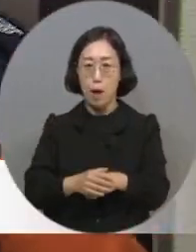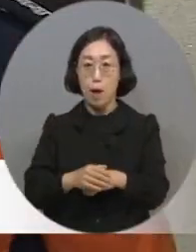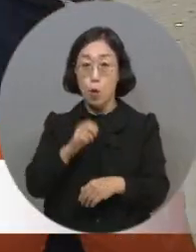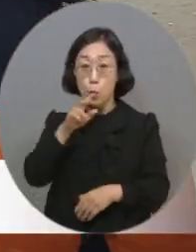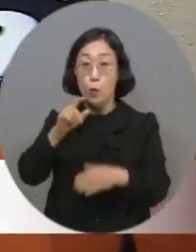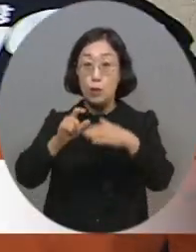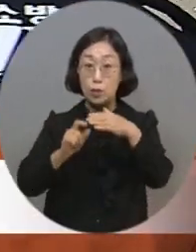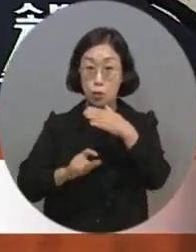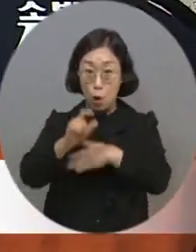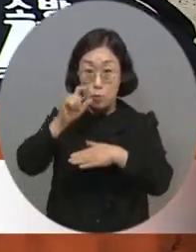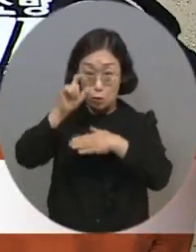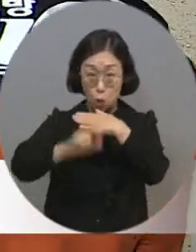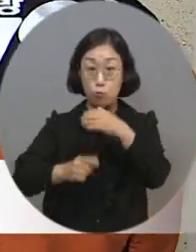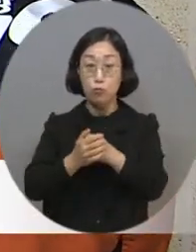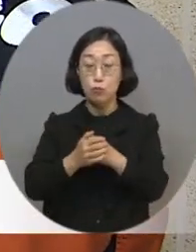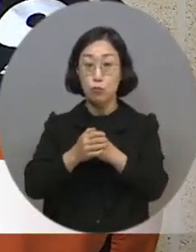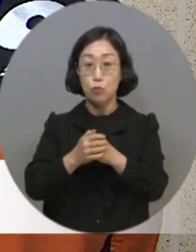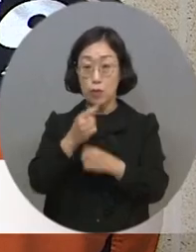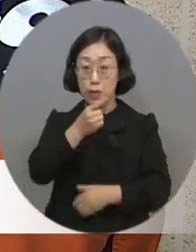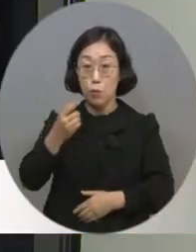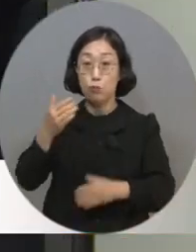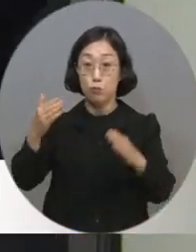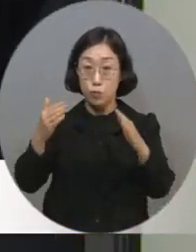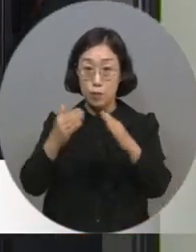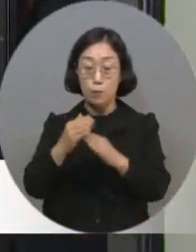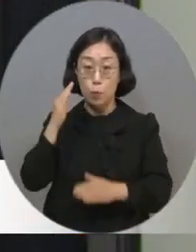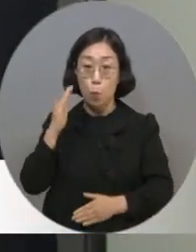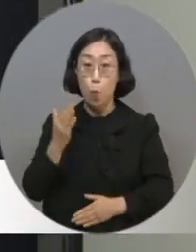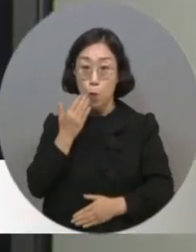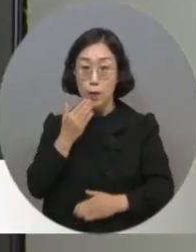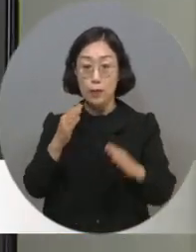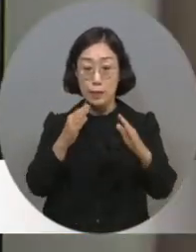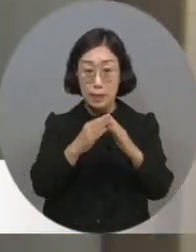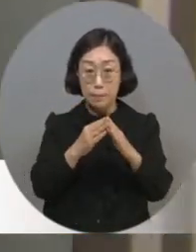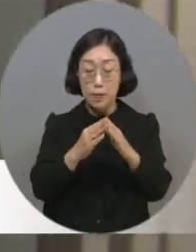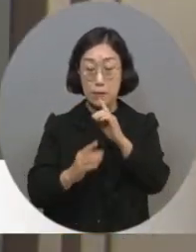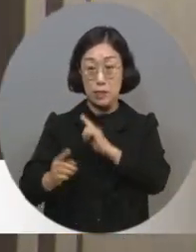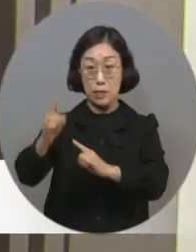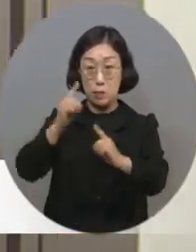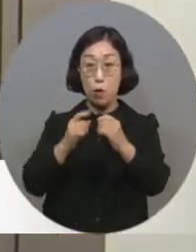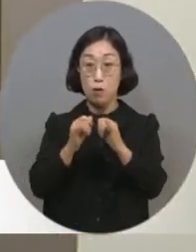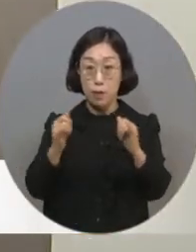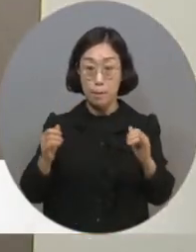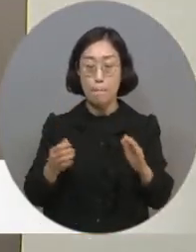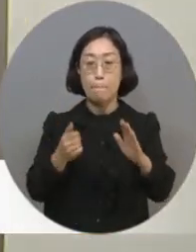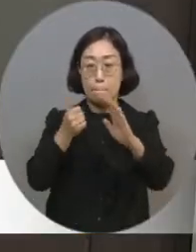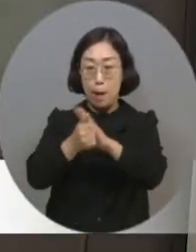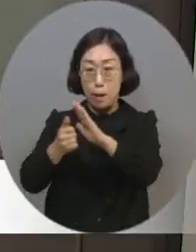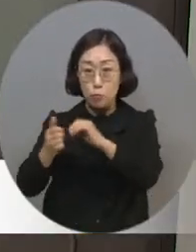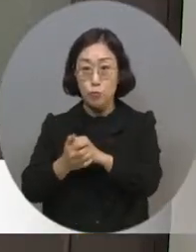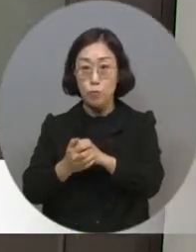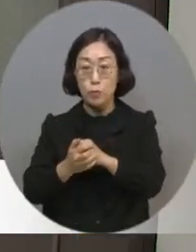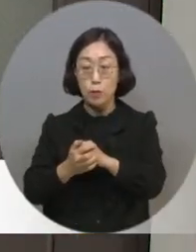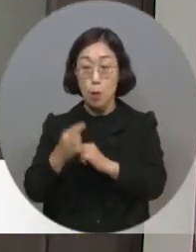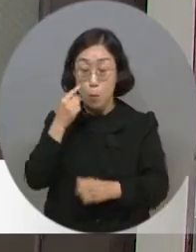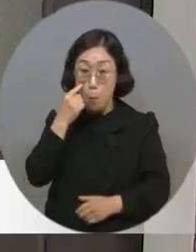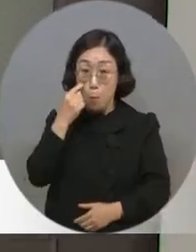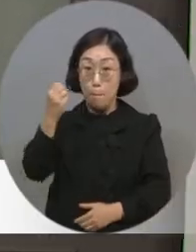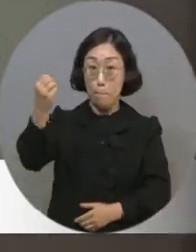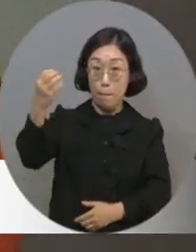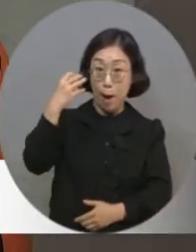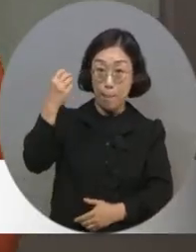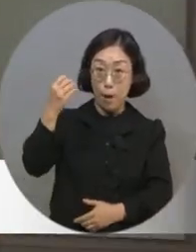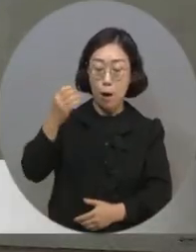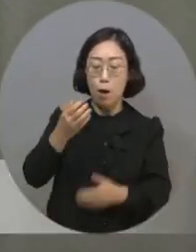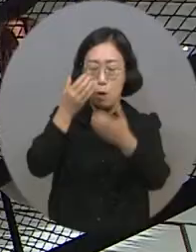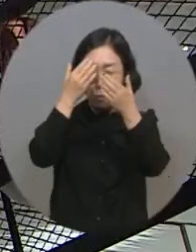용인서부소방서는 지난 10월 한 달간 용인시 청각장애인 거주가정의 신청을 받아 시각경보기능이 내장된 화재경보기를